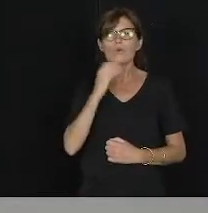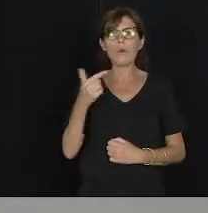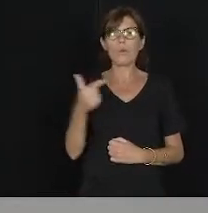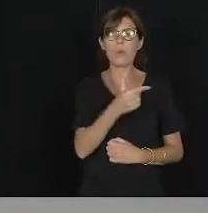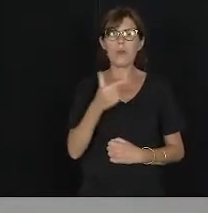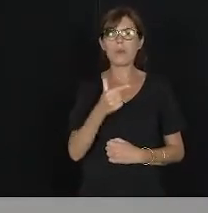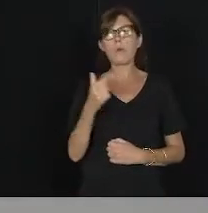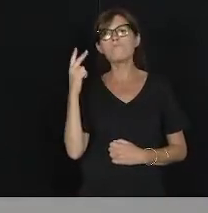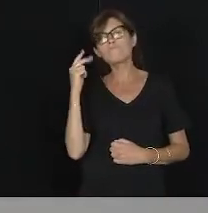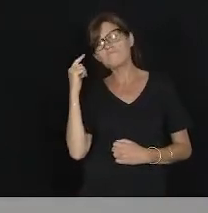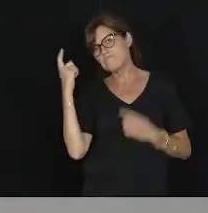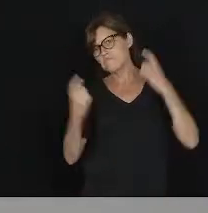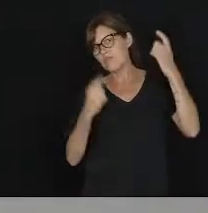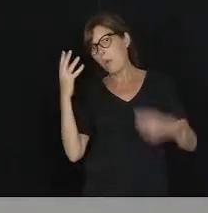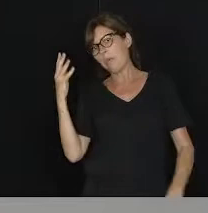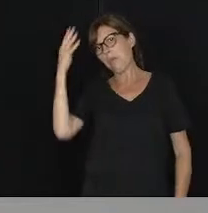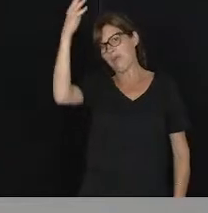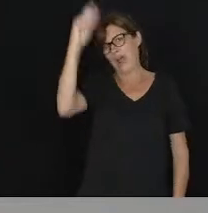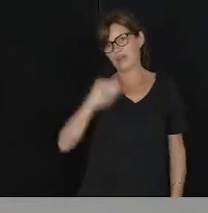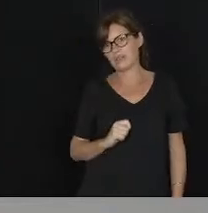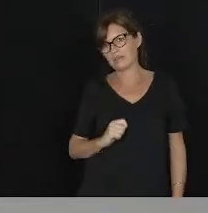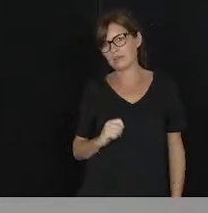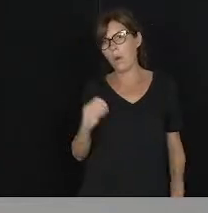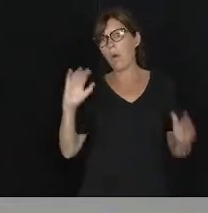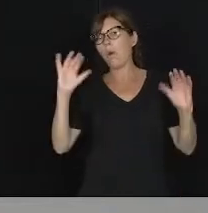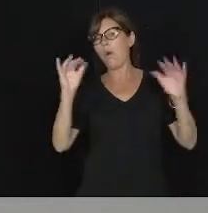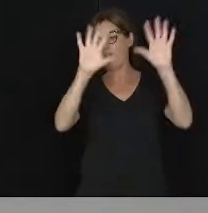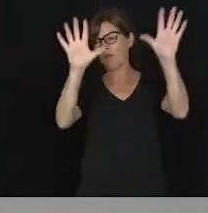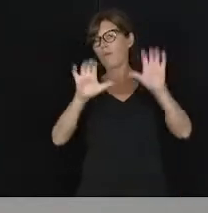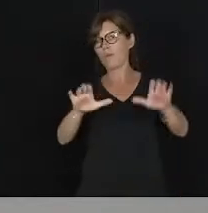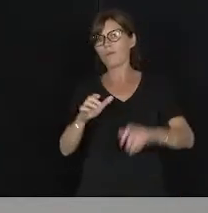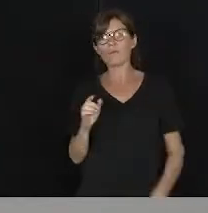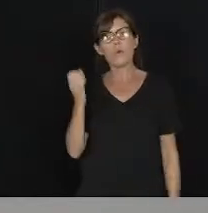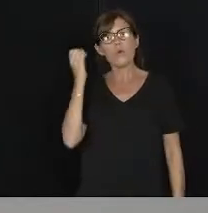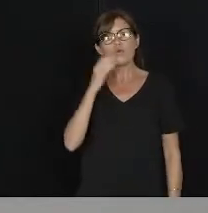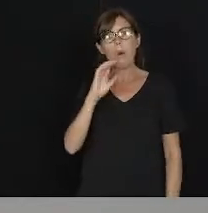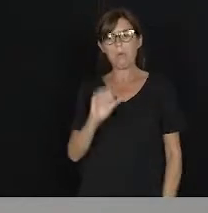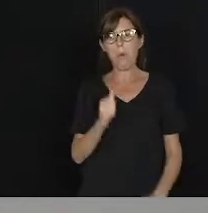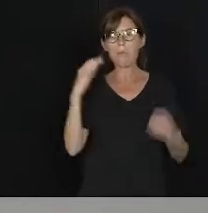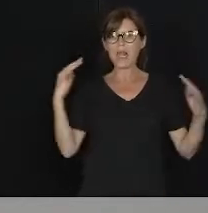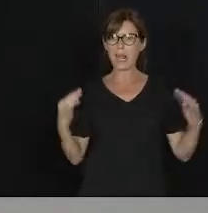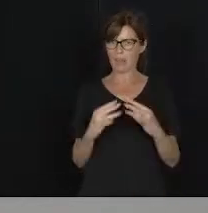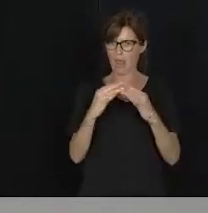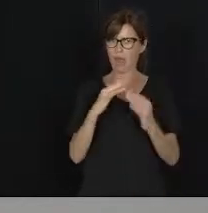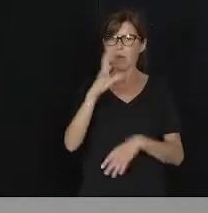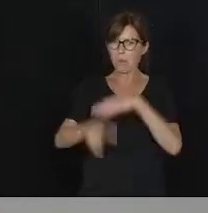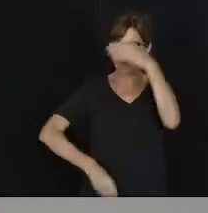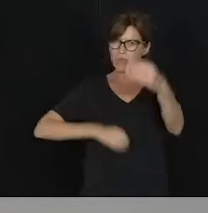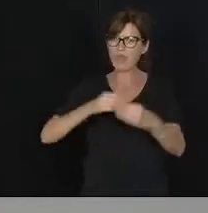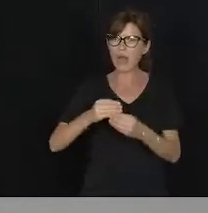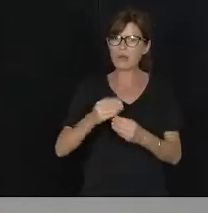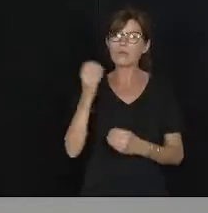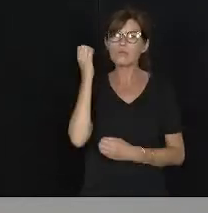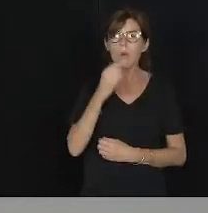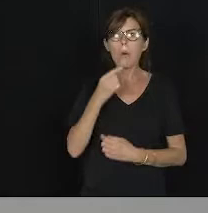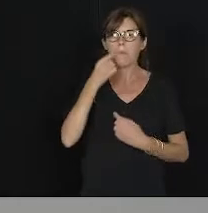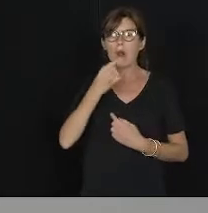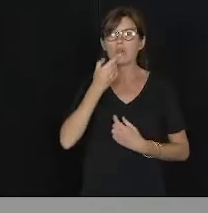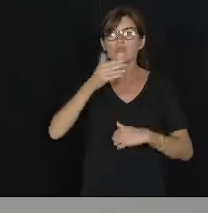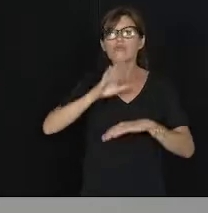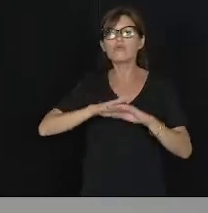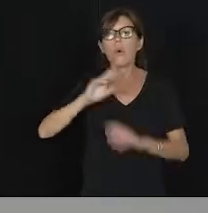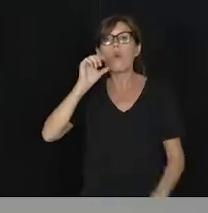massive, pendant le premier conflit mondial, on a imaginé les lendemains de guerre. Les lettres, elles sont toutes traversées par une attente